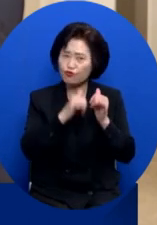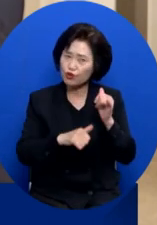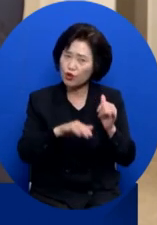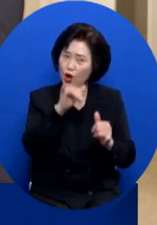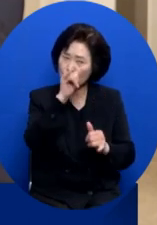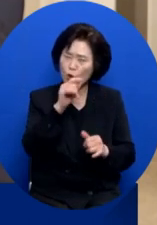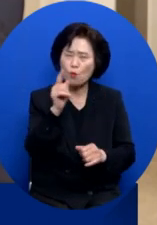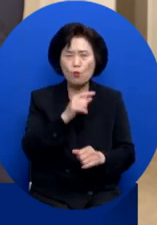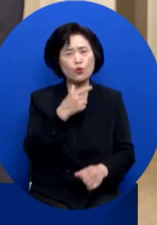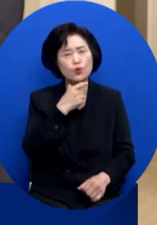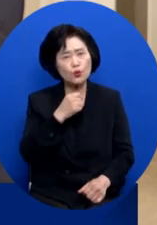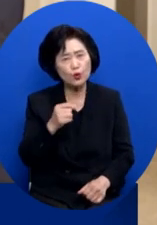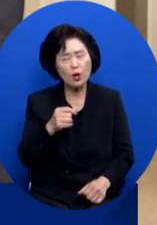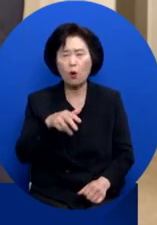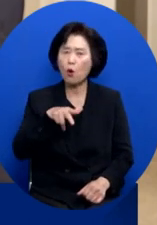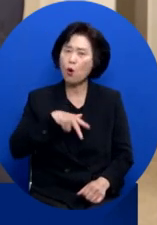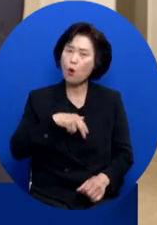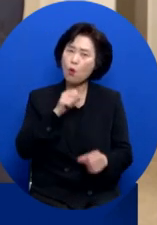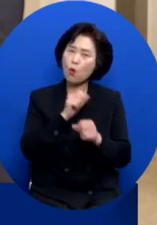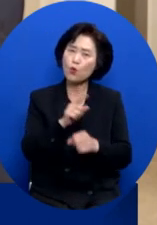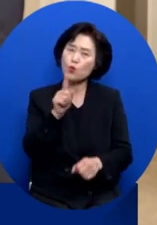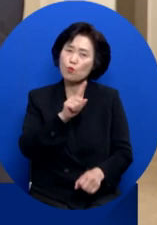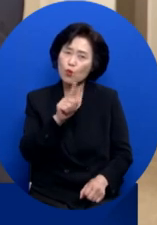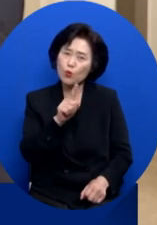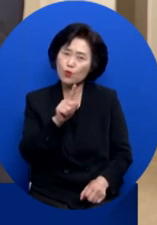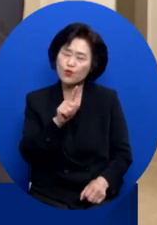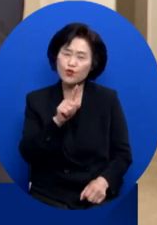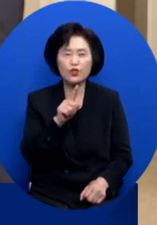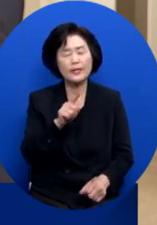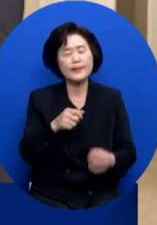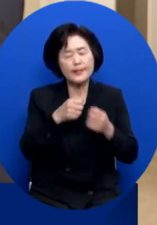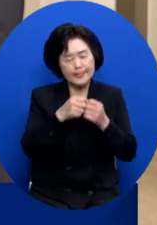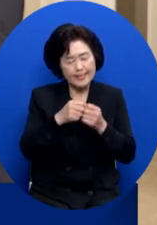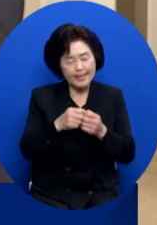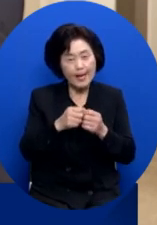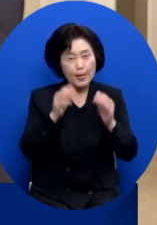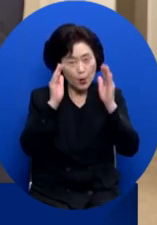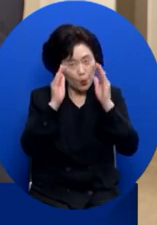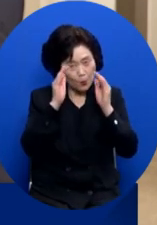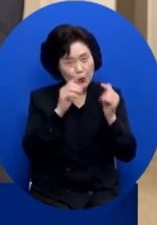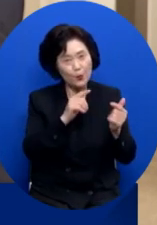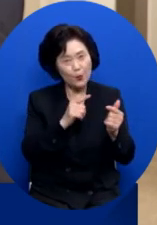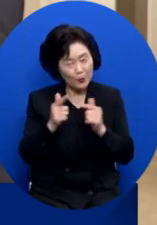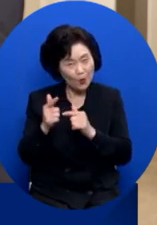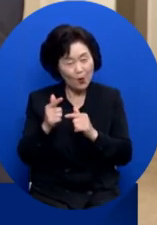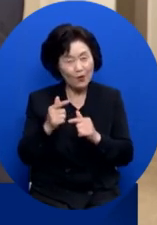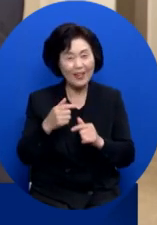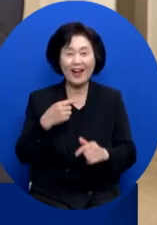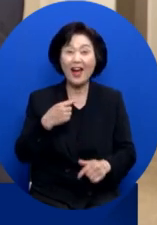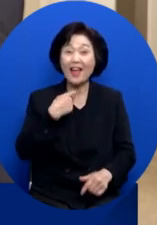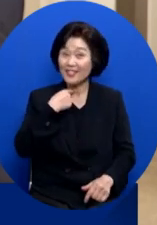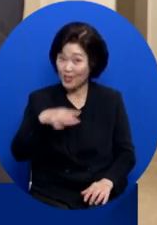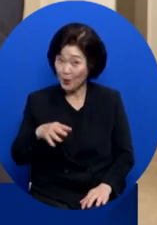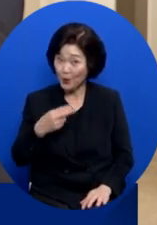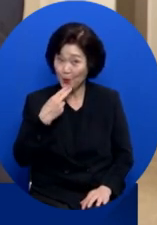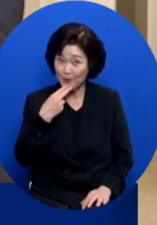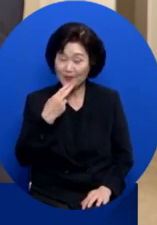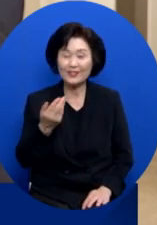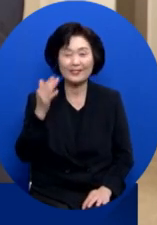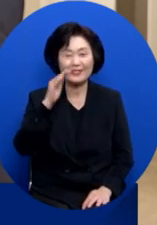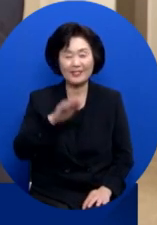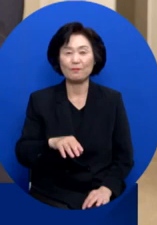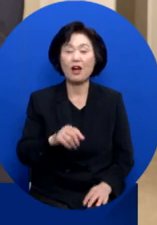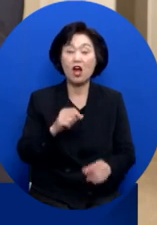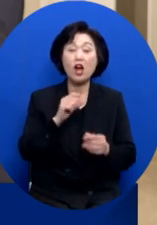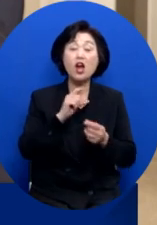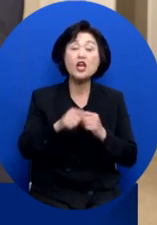지향하고 그리고 그 정체성이 어떤 것인지에 대해서 구체적으로 공부라든지 그런 것들을 해본 적은 없었던 것 같습니다. 그래서 저희 지회에